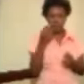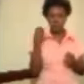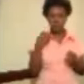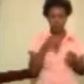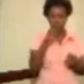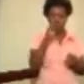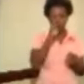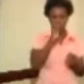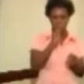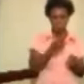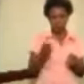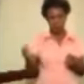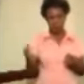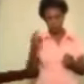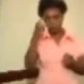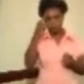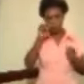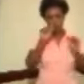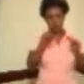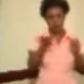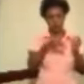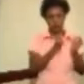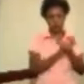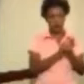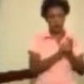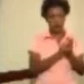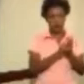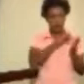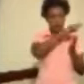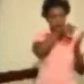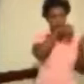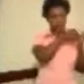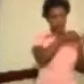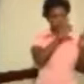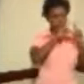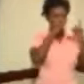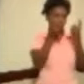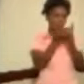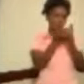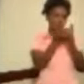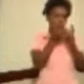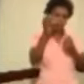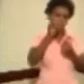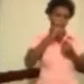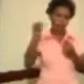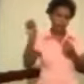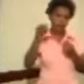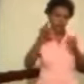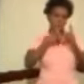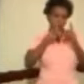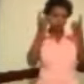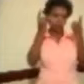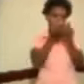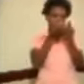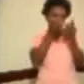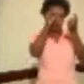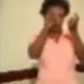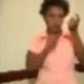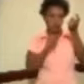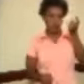4 grandes régions du pays. Le Grand Nord, le Centre, l'Ouest et le Sud. Et je crois que c'est à partir de